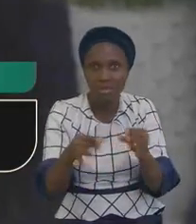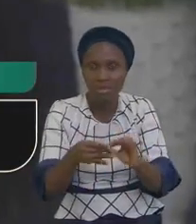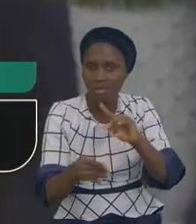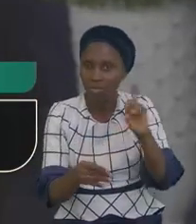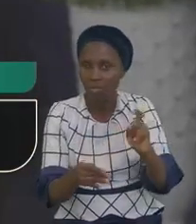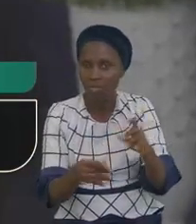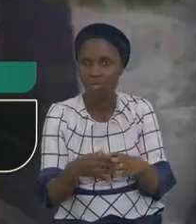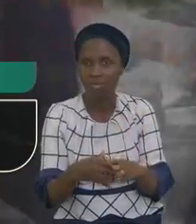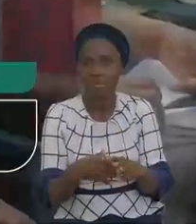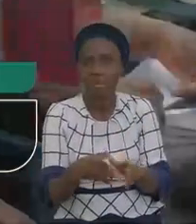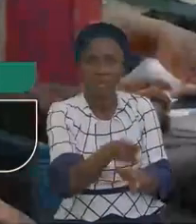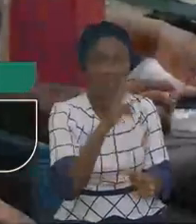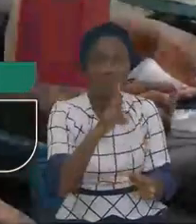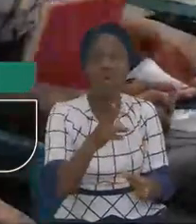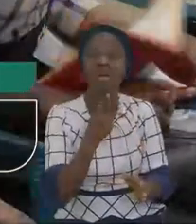à boire.